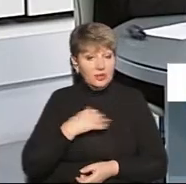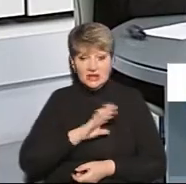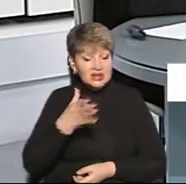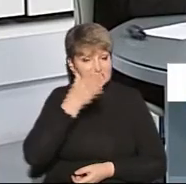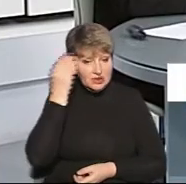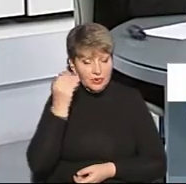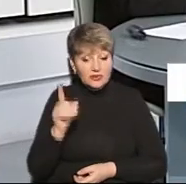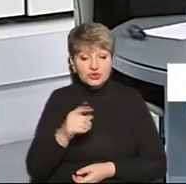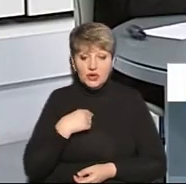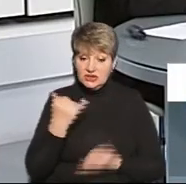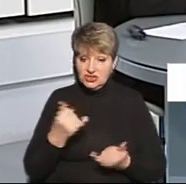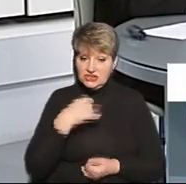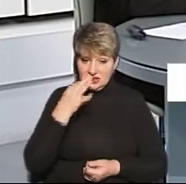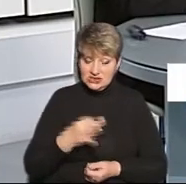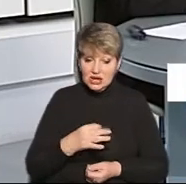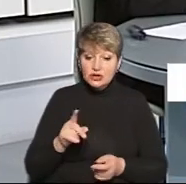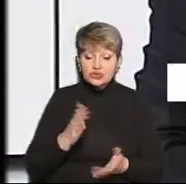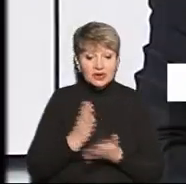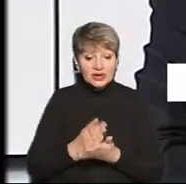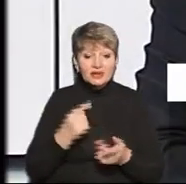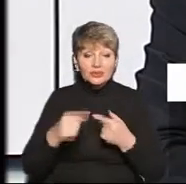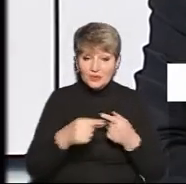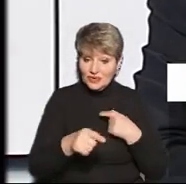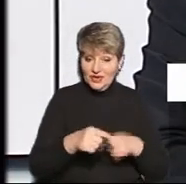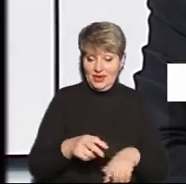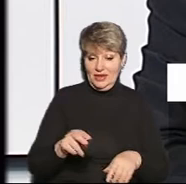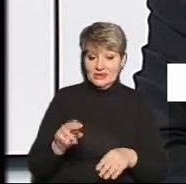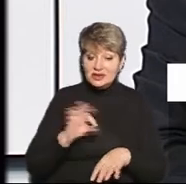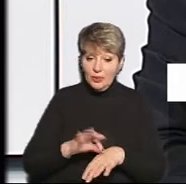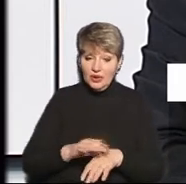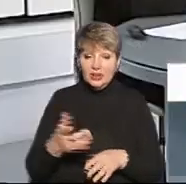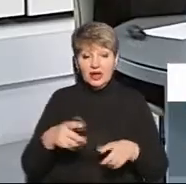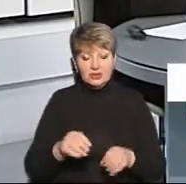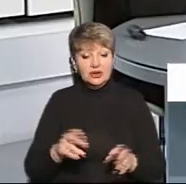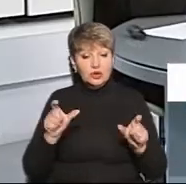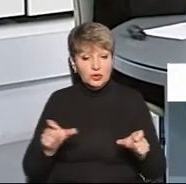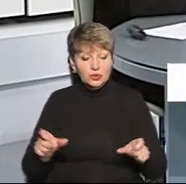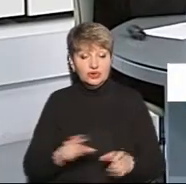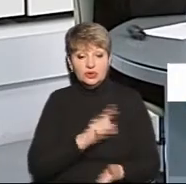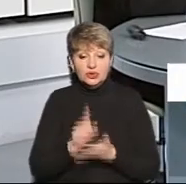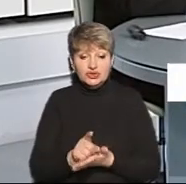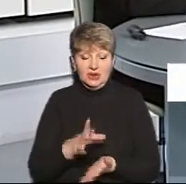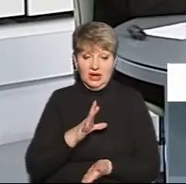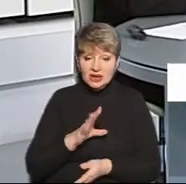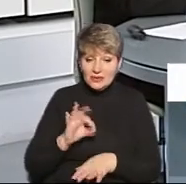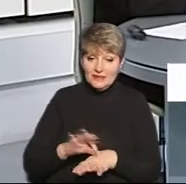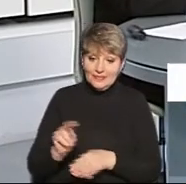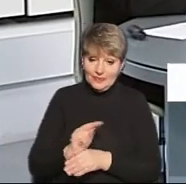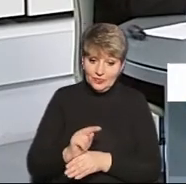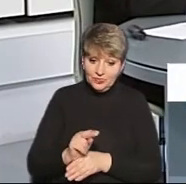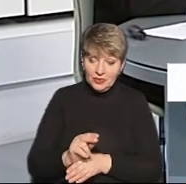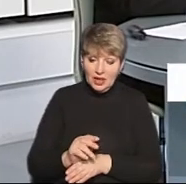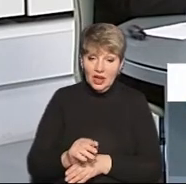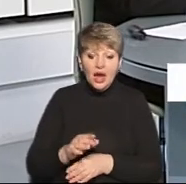цих лікарнях, про які я назвав, що є інші патології, де мусять люди лікуватися. Дай Боже, щоб люди більше нічим не хворіли,